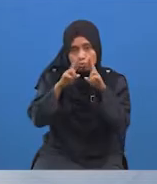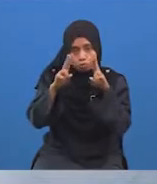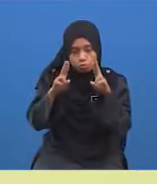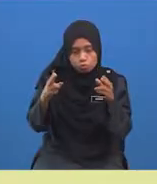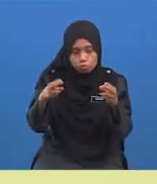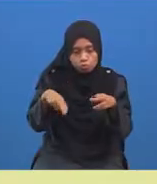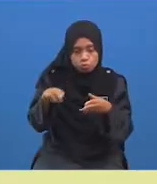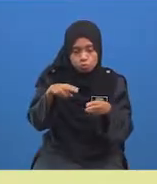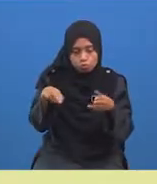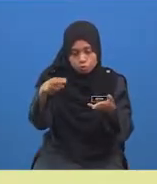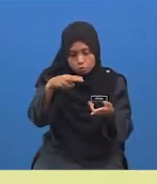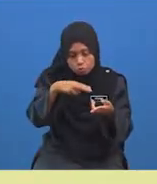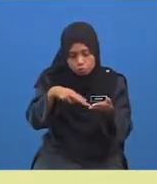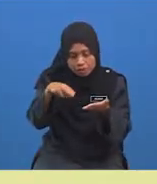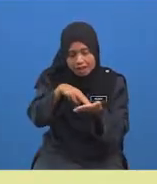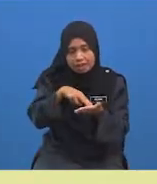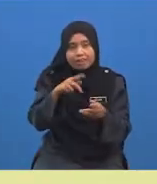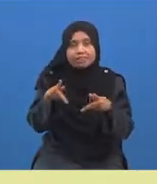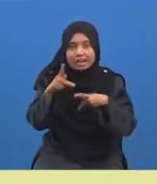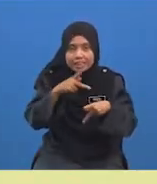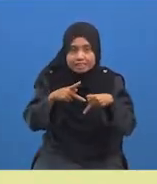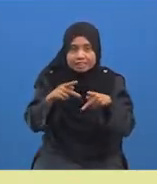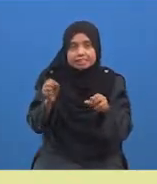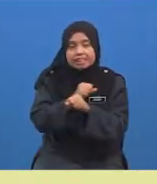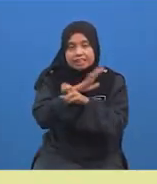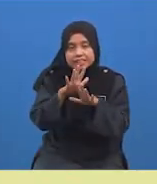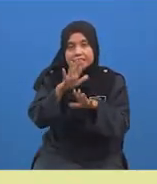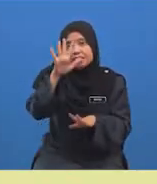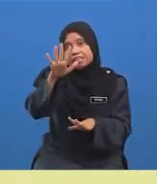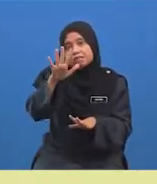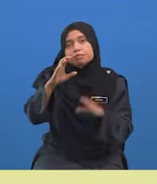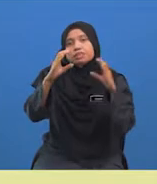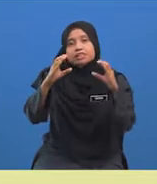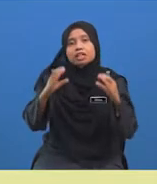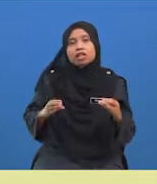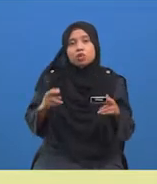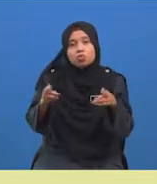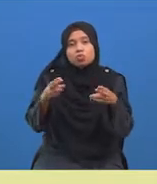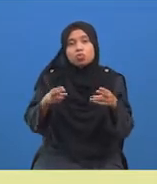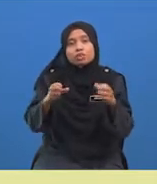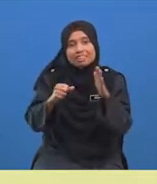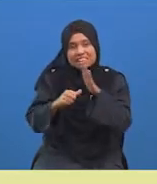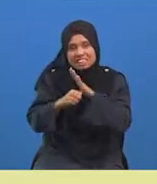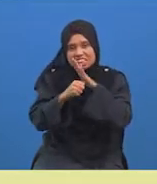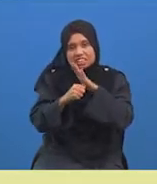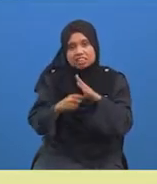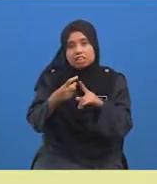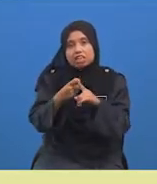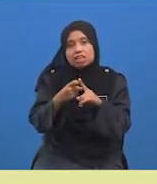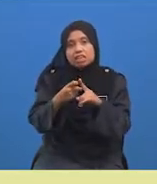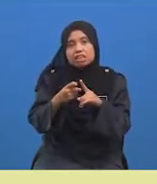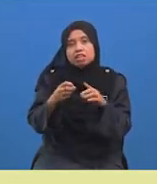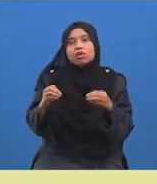rumah. Soalannya ialah, jelaskan 5 kaedah mengurus stres dari